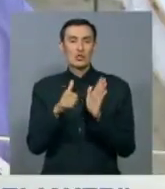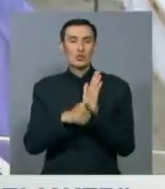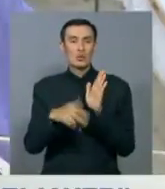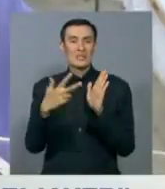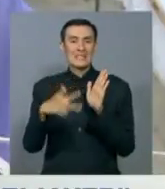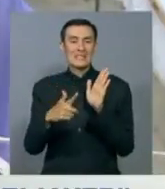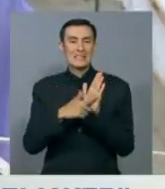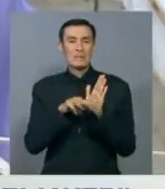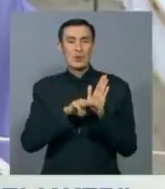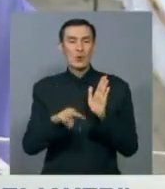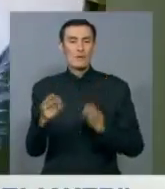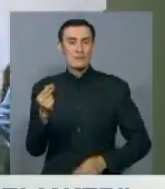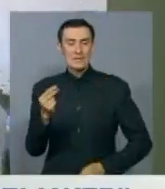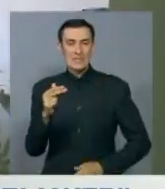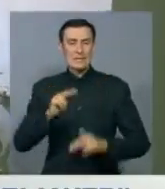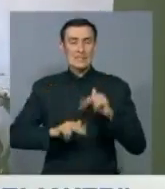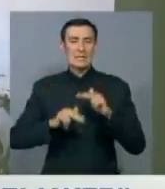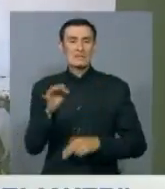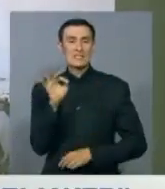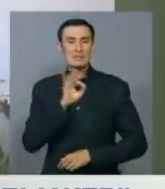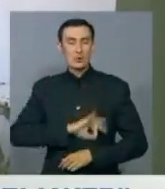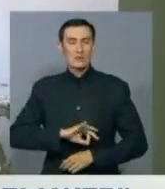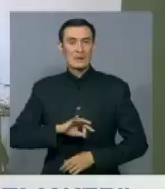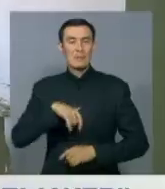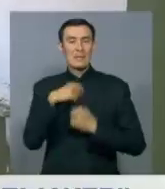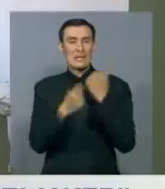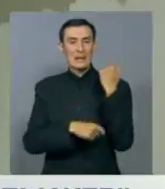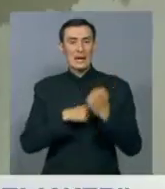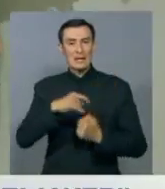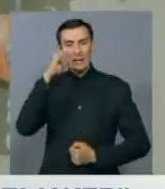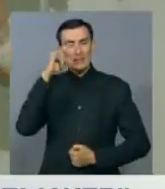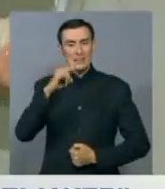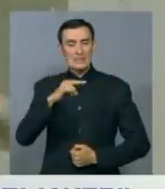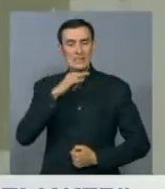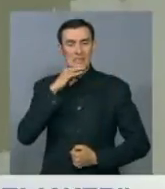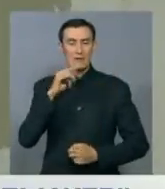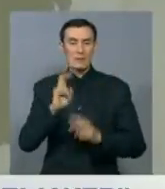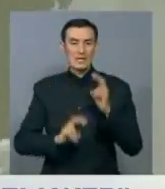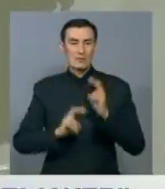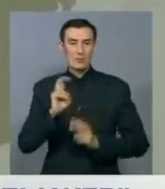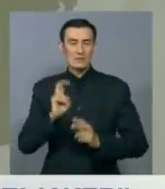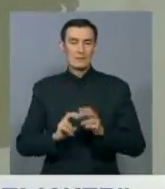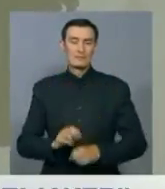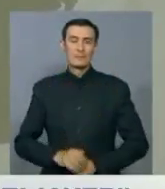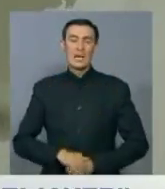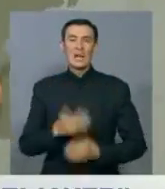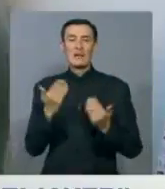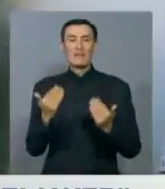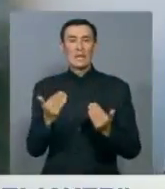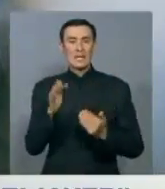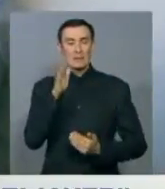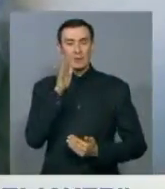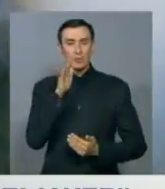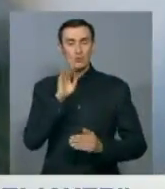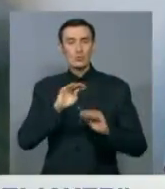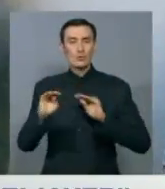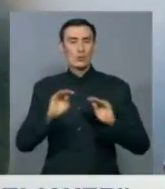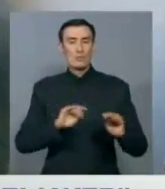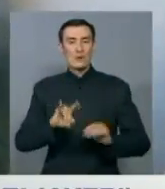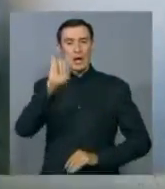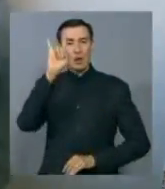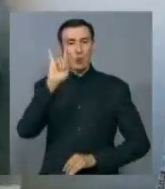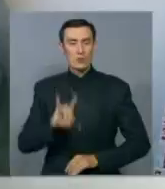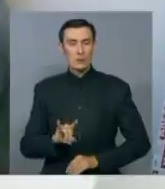637 миллионов тенге. При строительстве используют материалы отечественного производства. В данный момент идет установка оконных